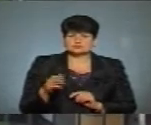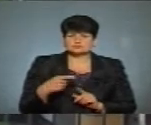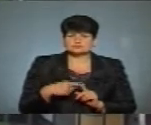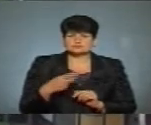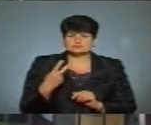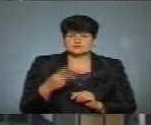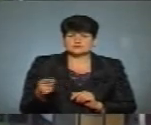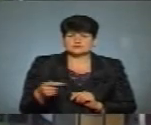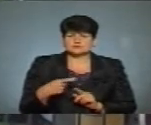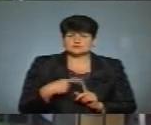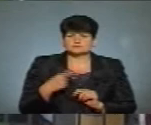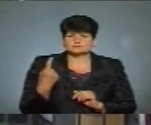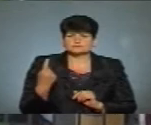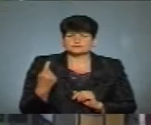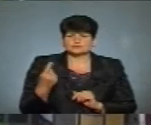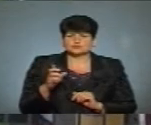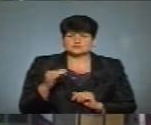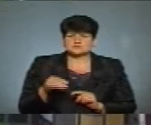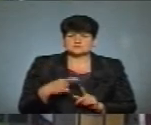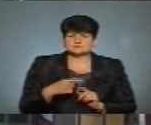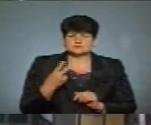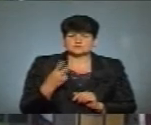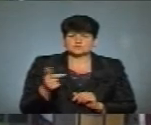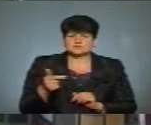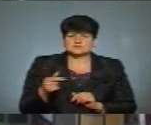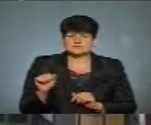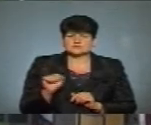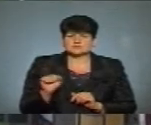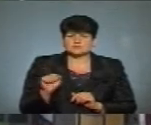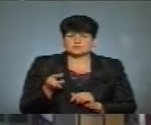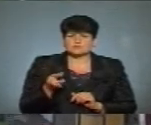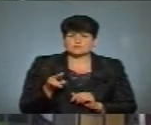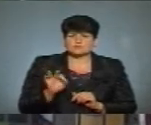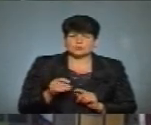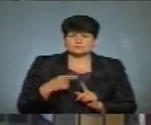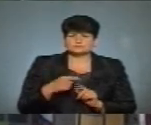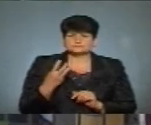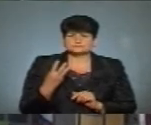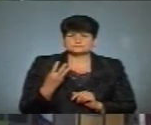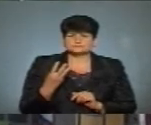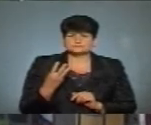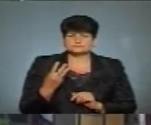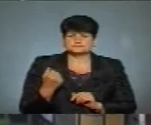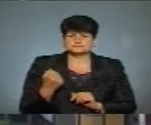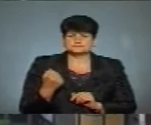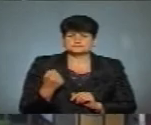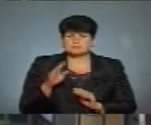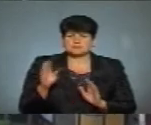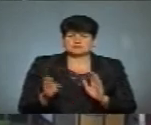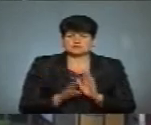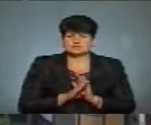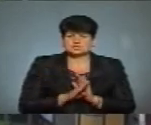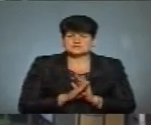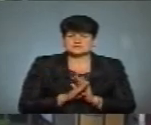– Тернопільський, 1 – Бучацький, 2 – Гусятинський, Теребовлянський, по 3 випадки, і Підволочиський